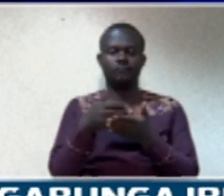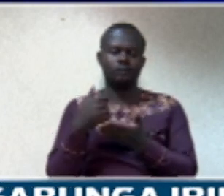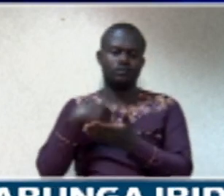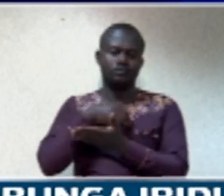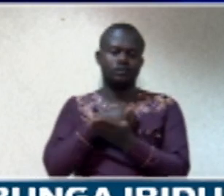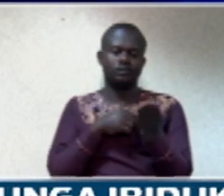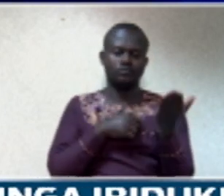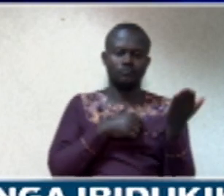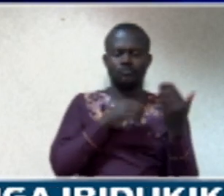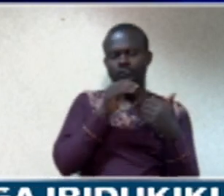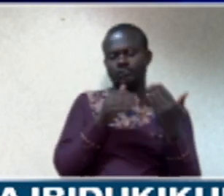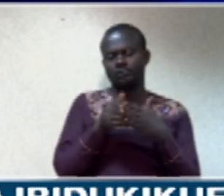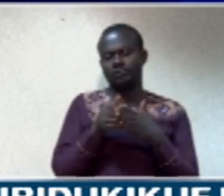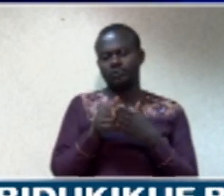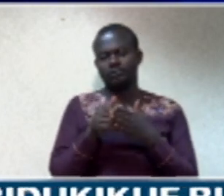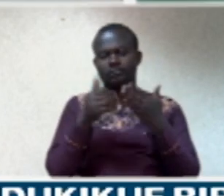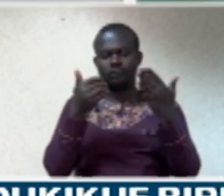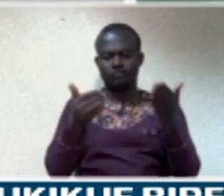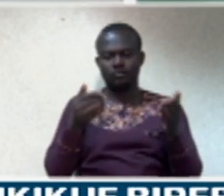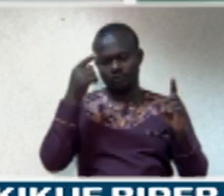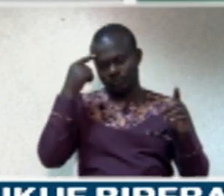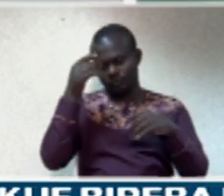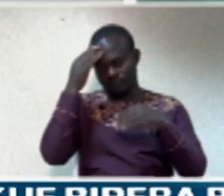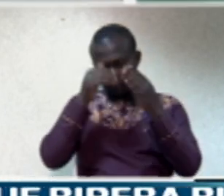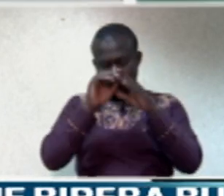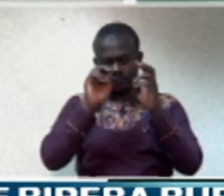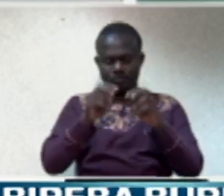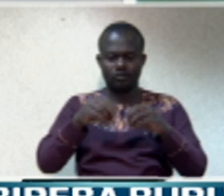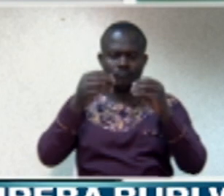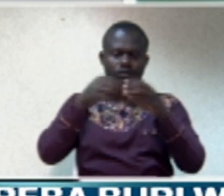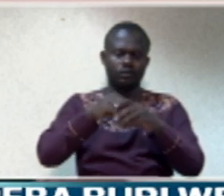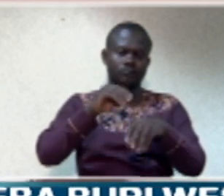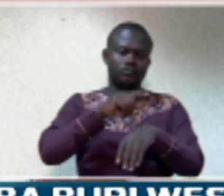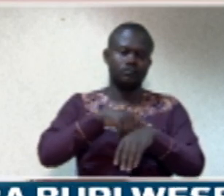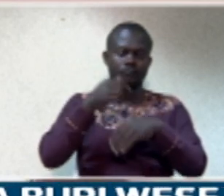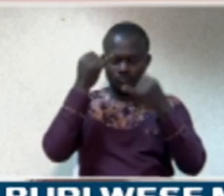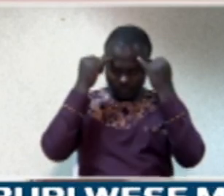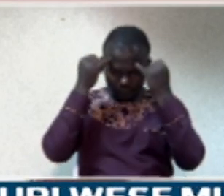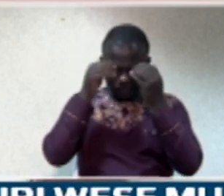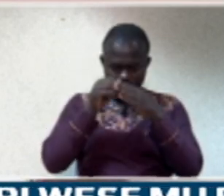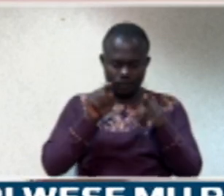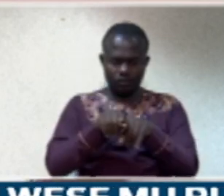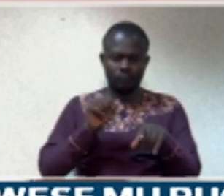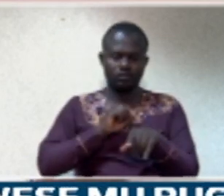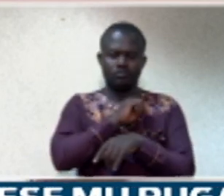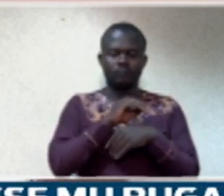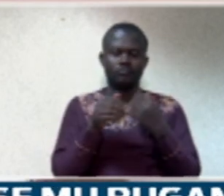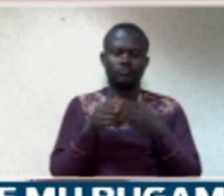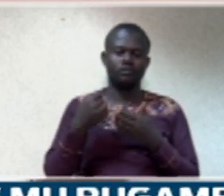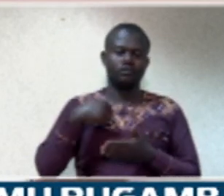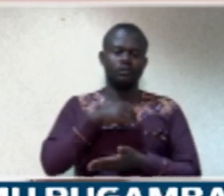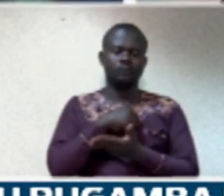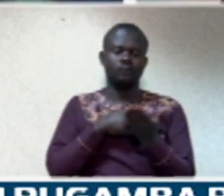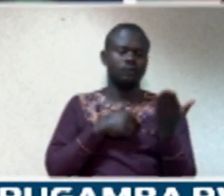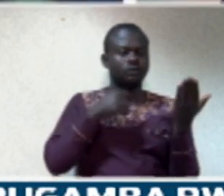ishinga amategeko. Ibi rero biba bigamije kugira ngo inteko ishinga amategeko itangeho ibitekerezo, sena nayo yarangije kugeza ibitekerezo byayo